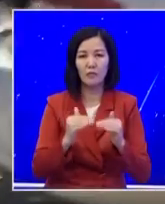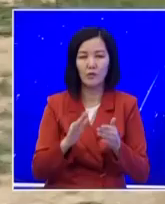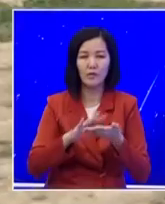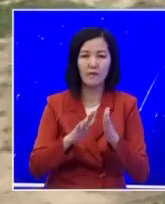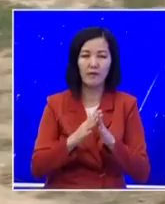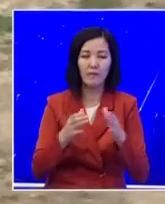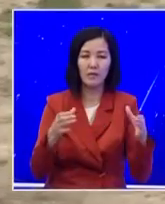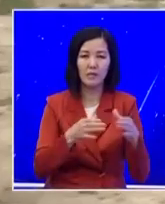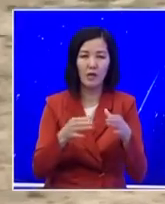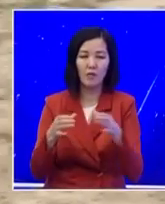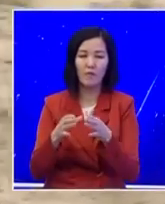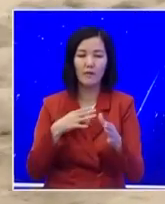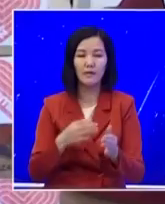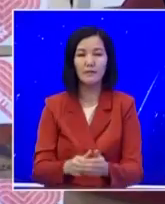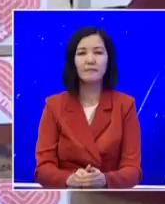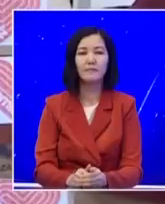уязвимых.